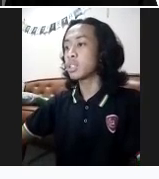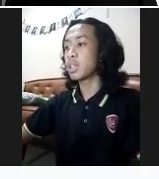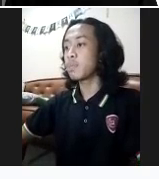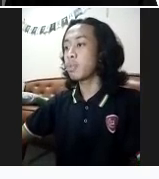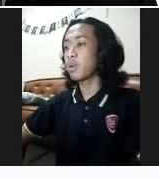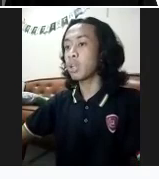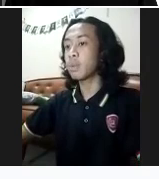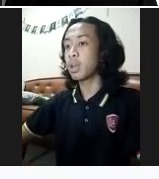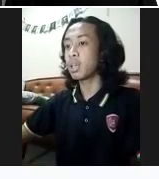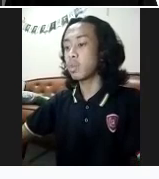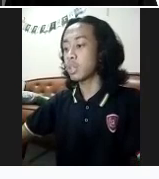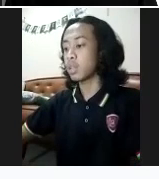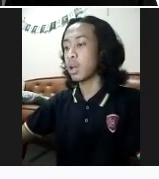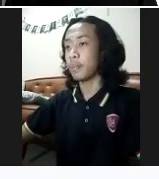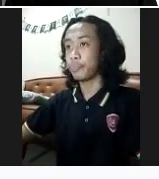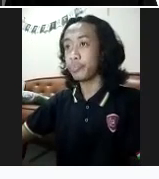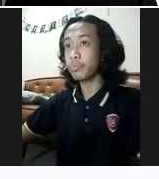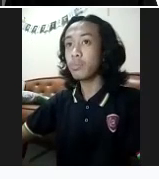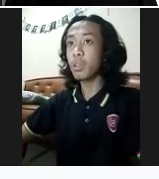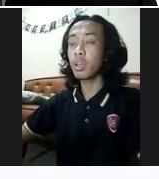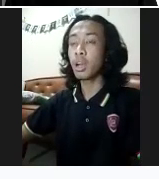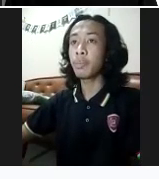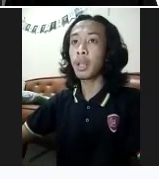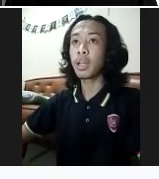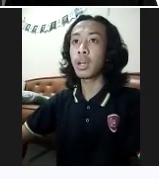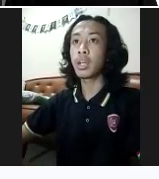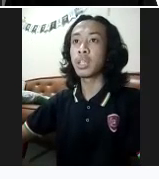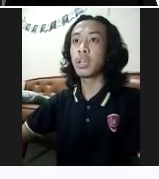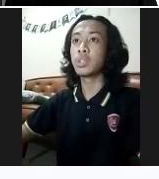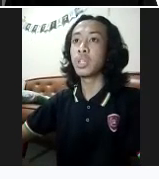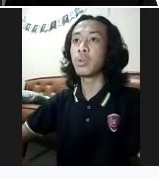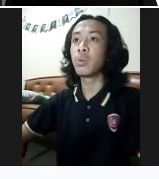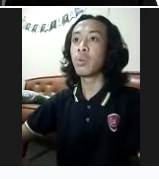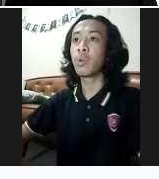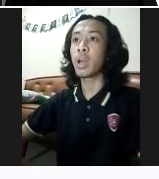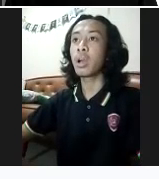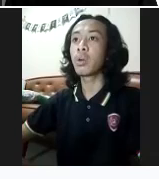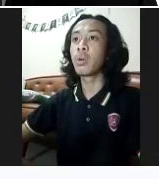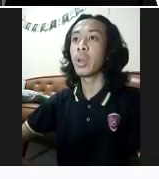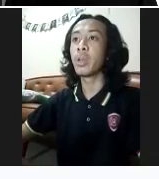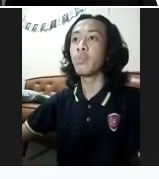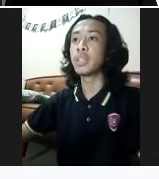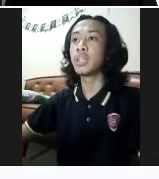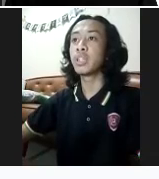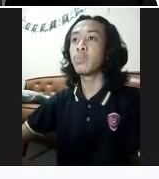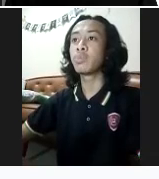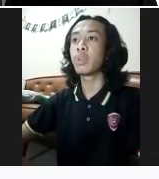landscape diperlukan sebagai satu kesatuan. Yang keempat ada Estadio Zero Dourada, Goiânia,